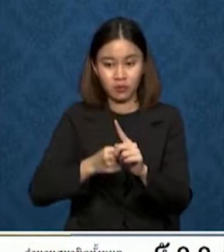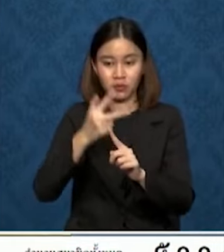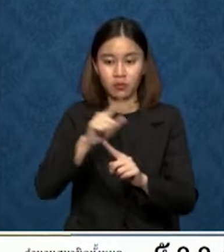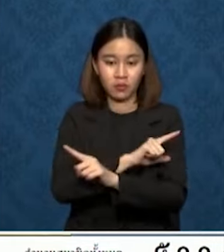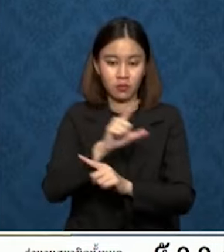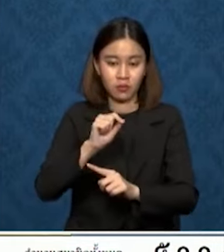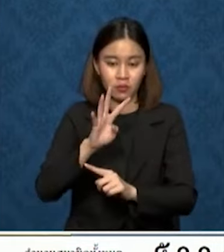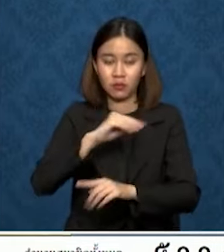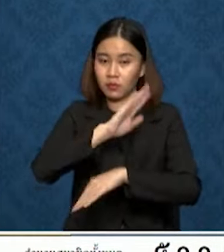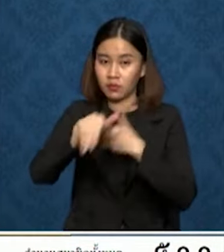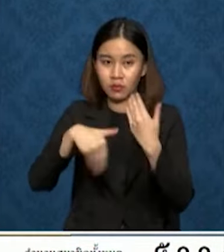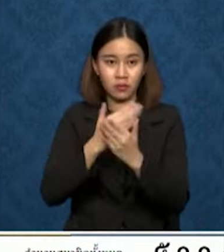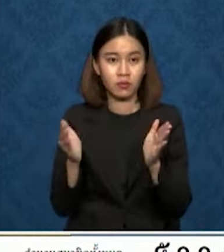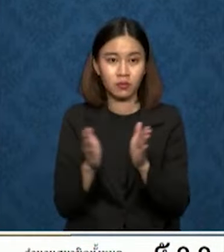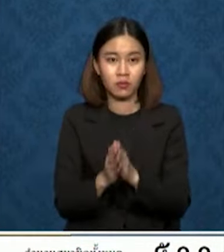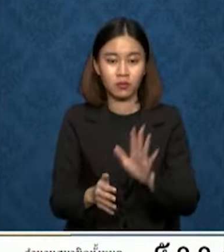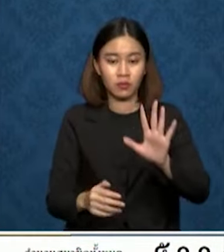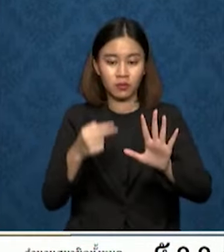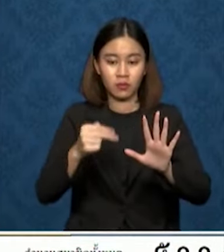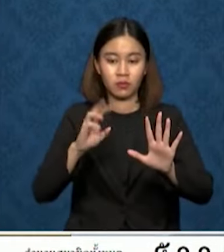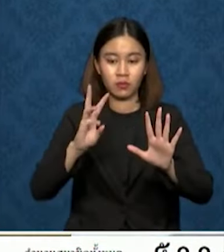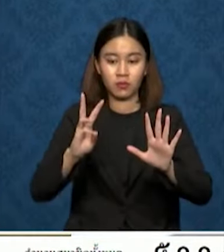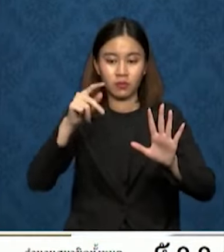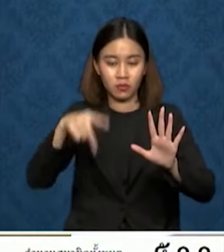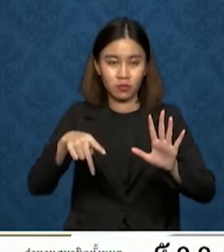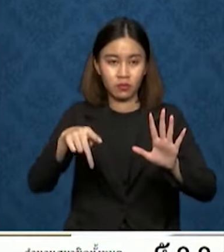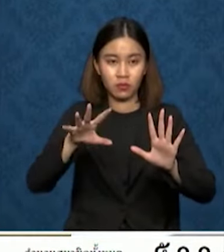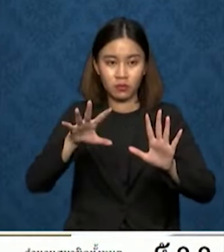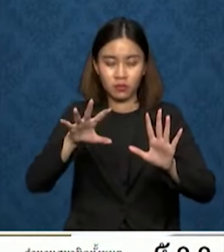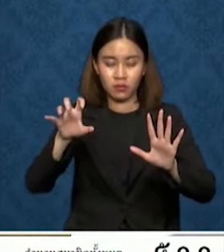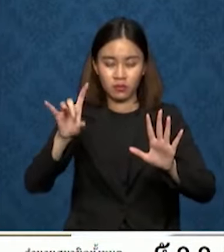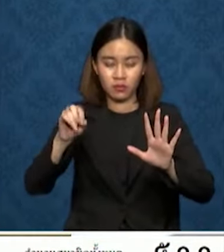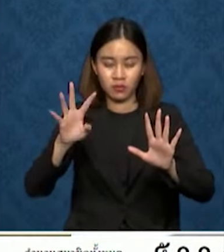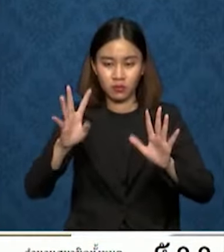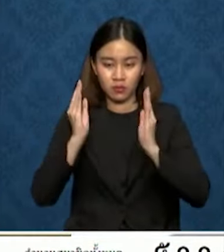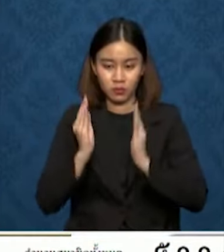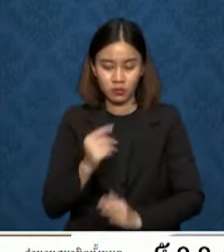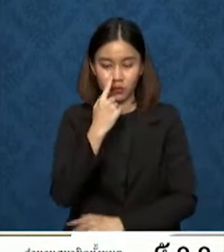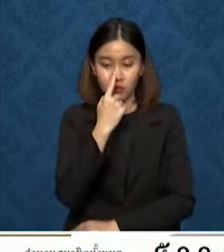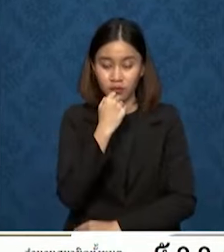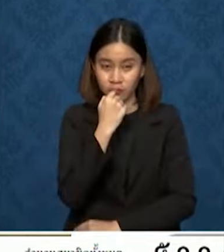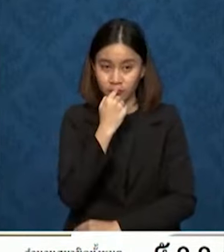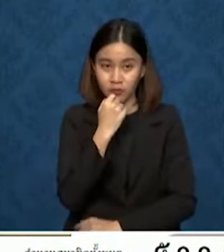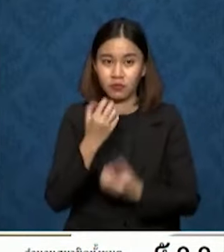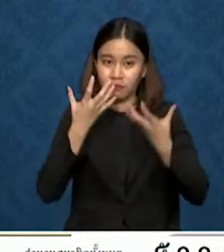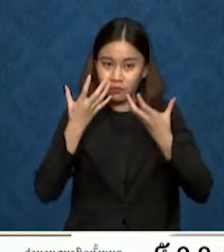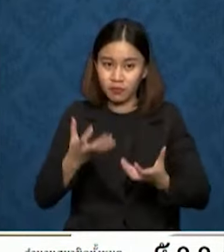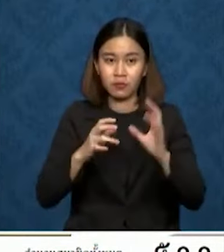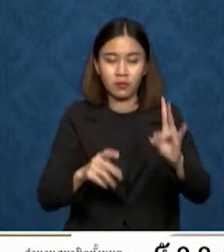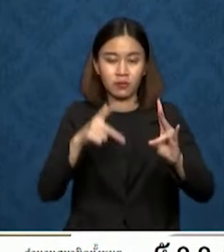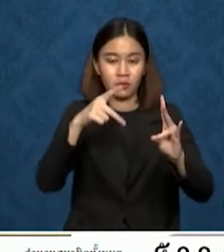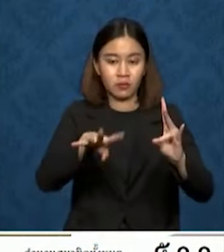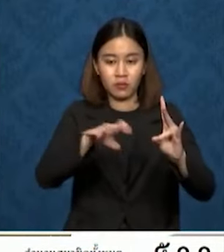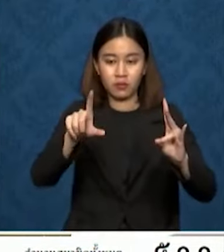า สะสมทั้งหมด 56,854 ลายเป็สีแดงนะครับ ครนแรง 7,4